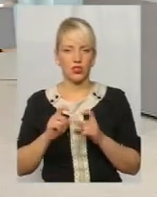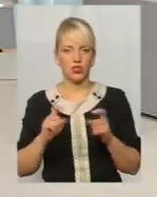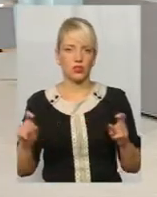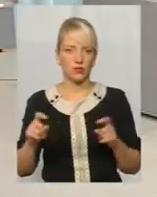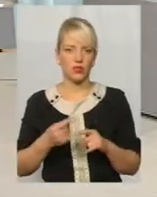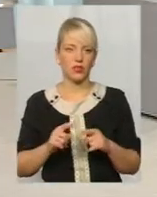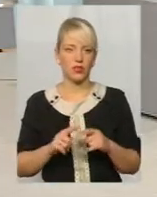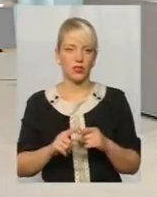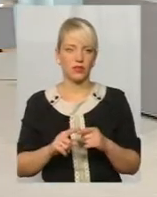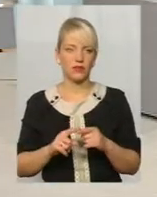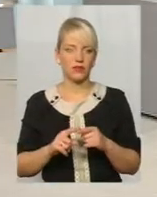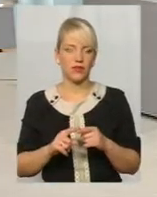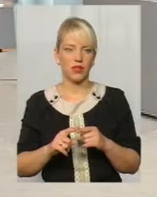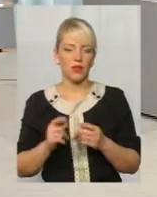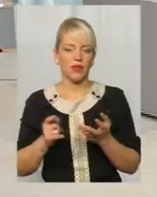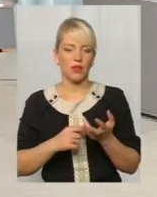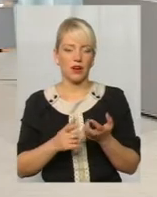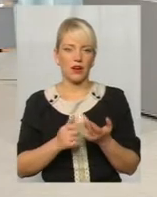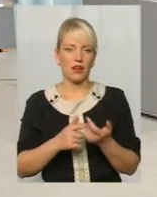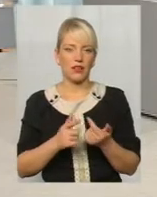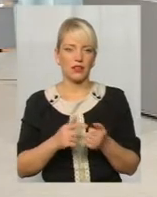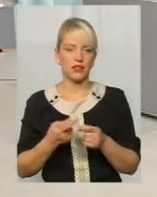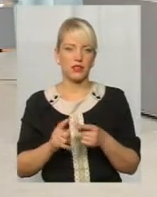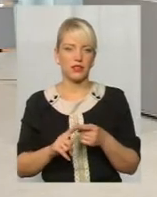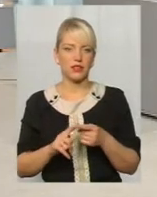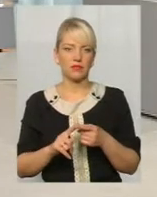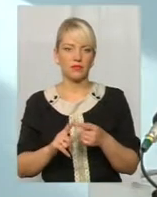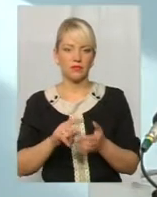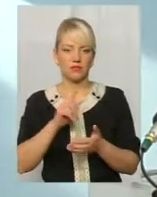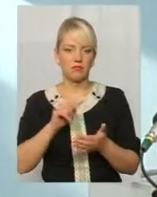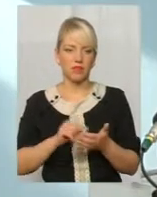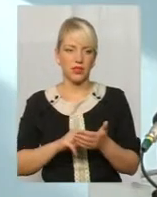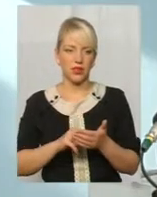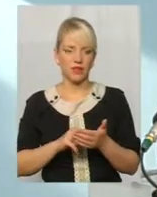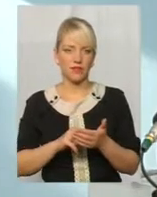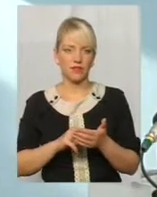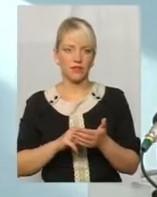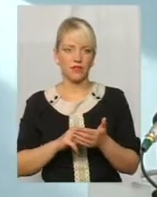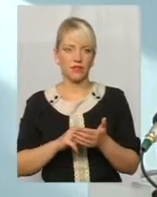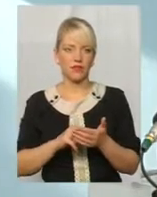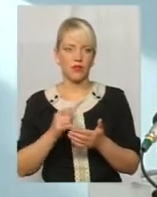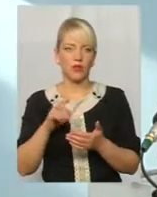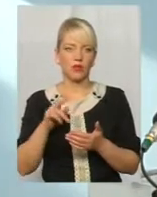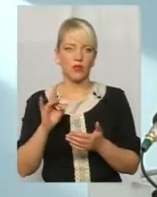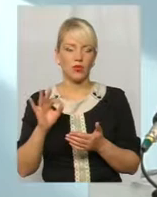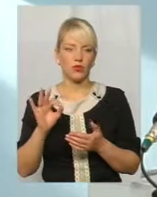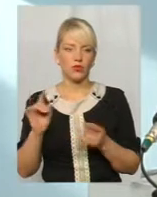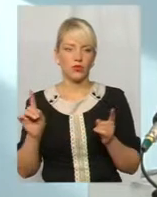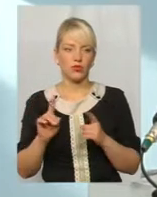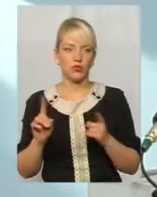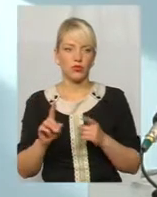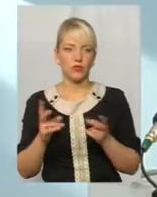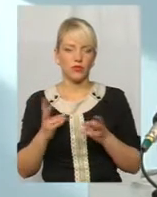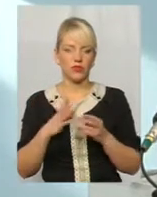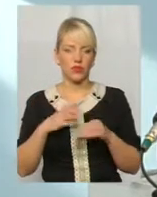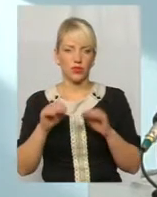запобігання корупції, перелік цих питань в самій декларації, тобто про що мають